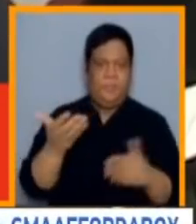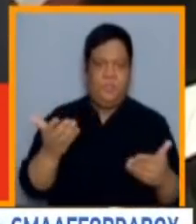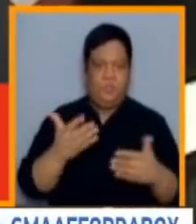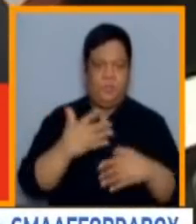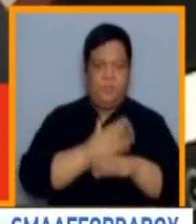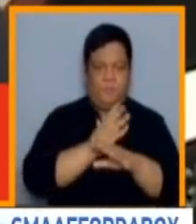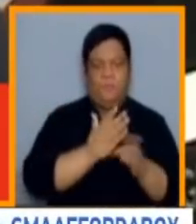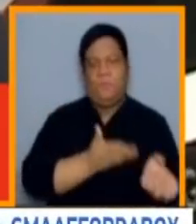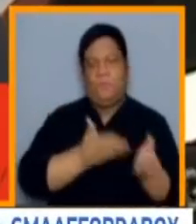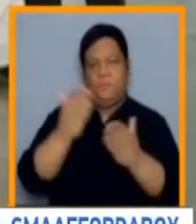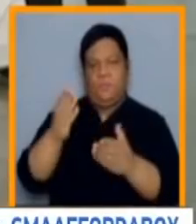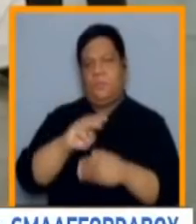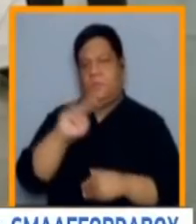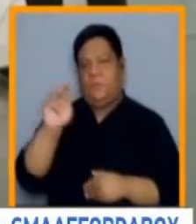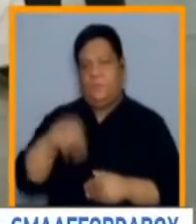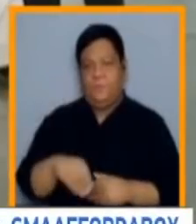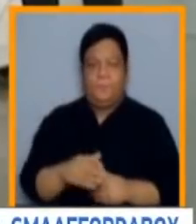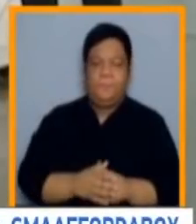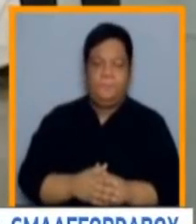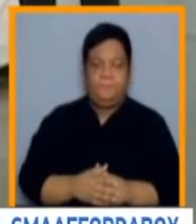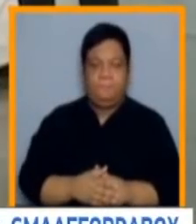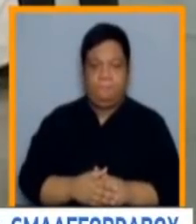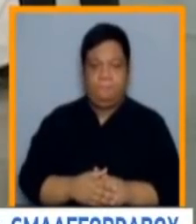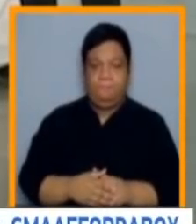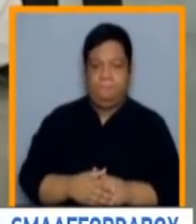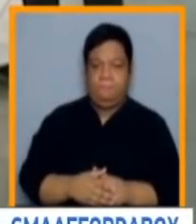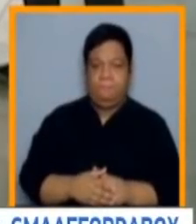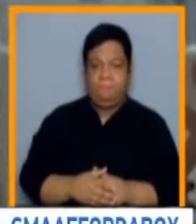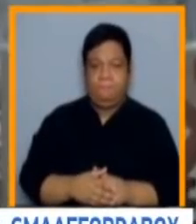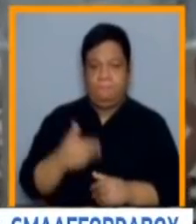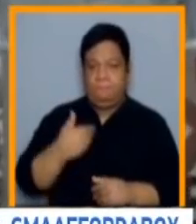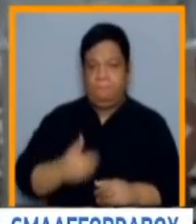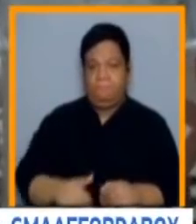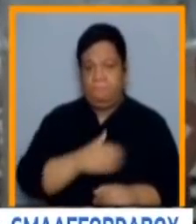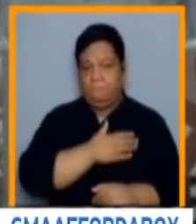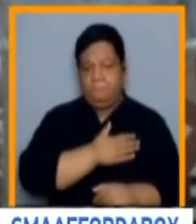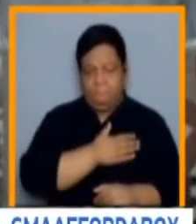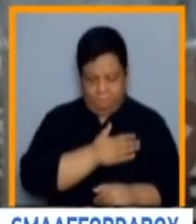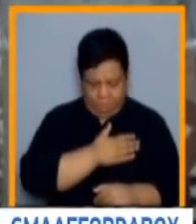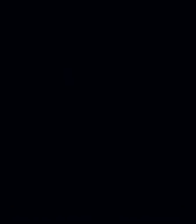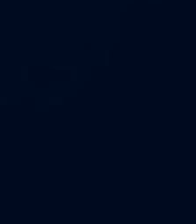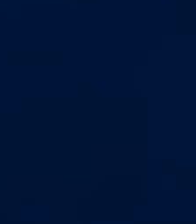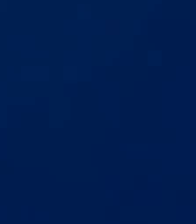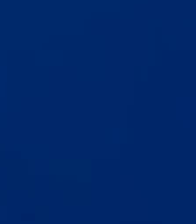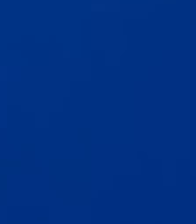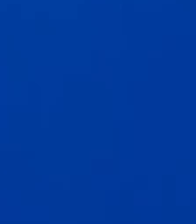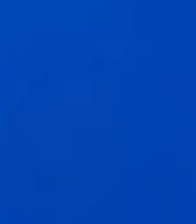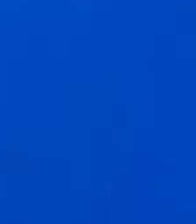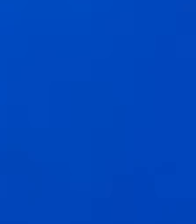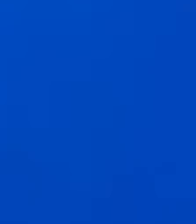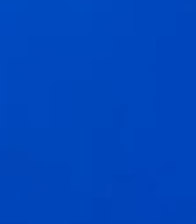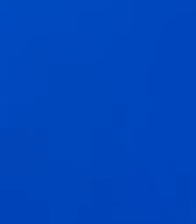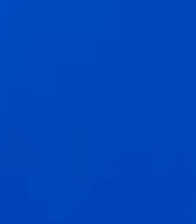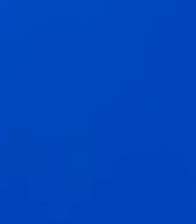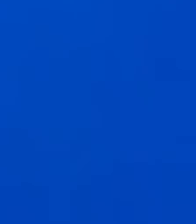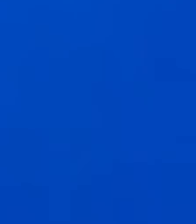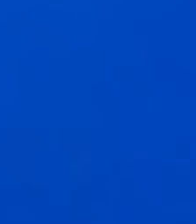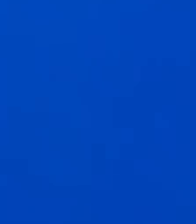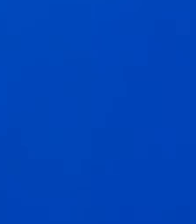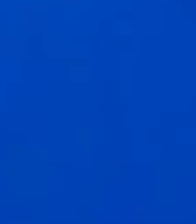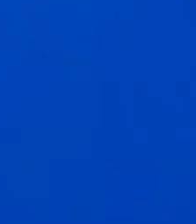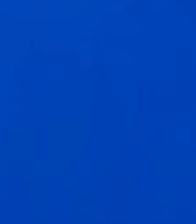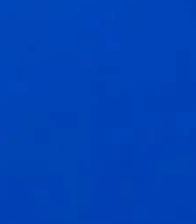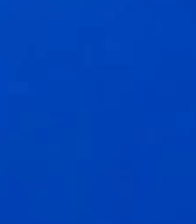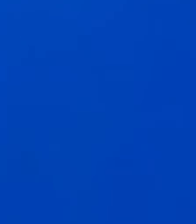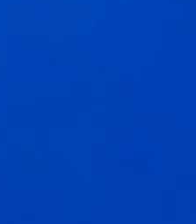Regional TV 1 Mindanao, James Paulo Yap, Buong Puso para sa Pilipino. Kapuso, mauuna ka sa mga